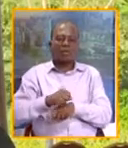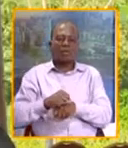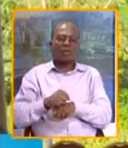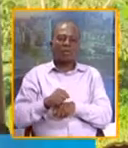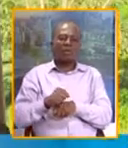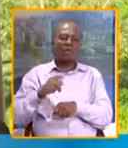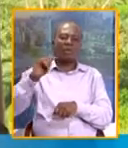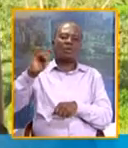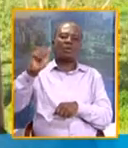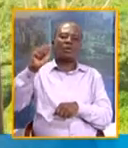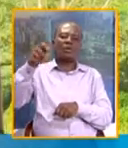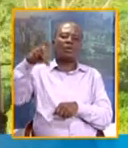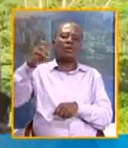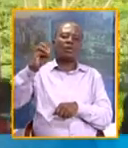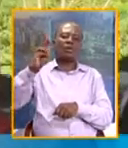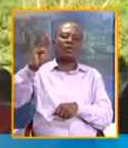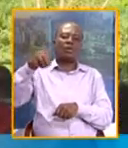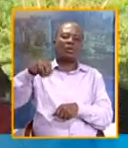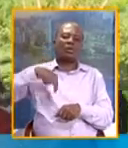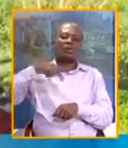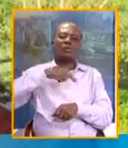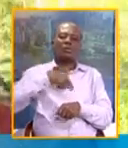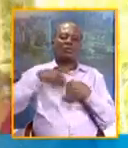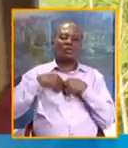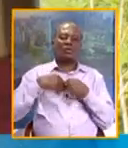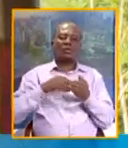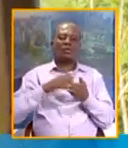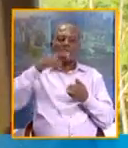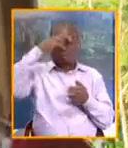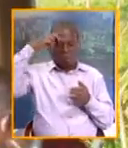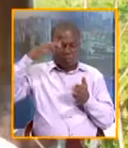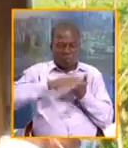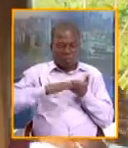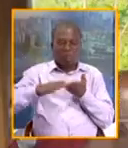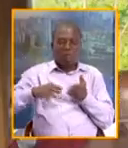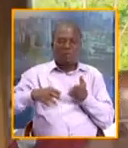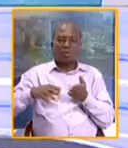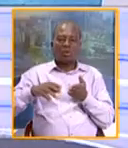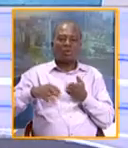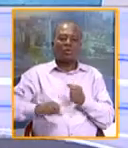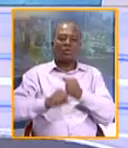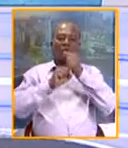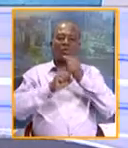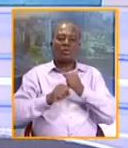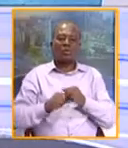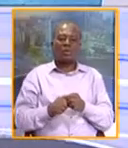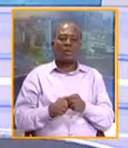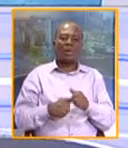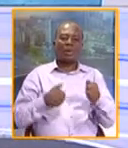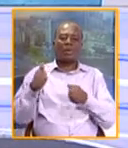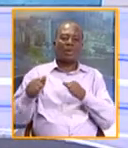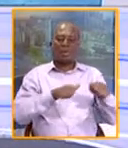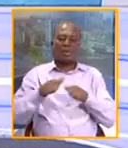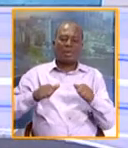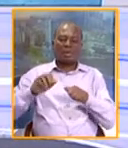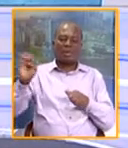moins aujourd'hui vous voyez nous avons long bout droit pour une première fois dans une salle de cours du mois nous soutenons le président et l'actualité c'est aussi